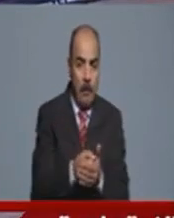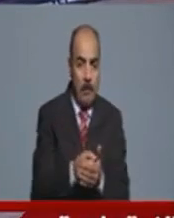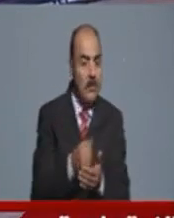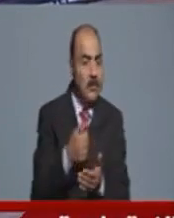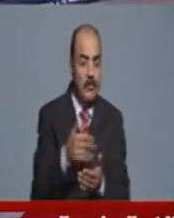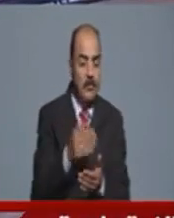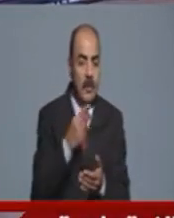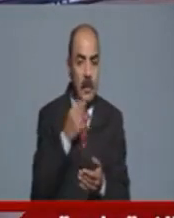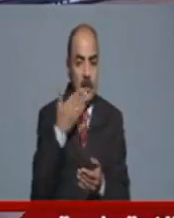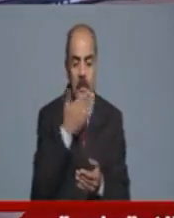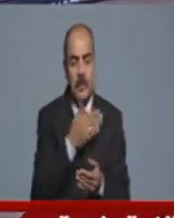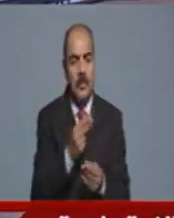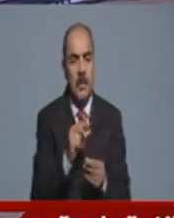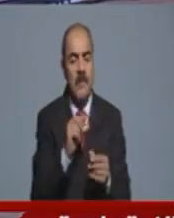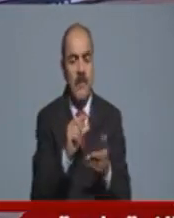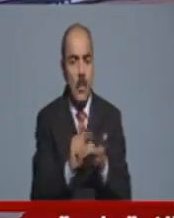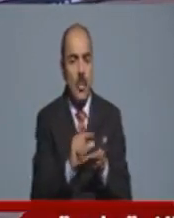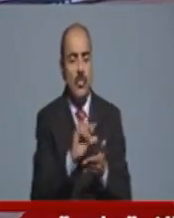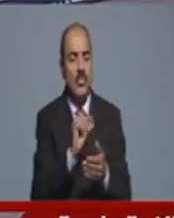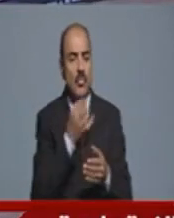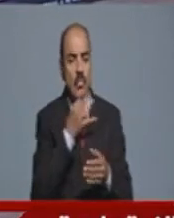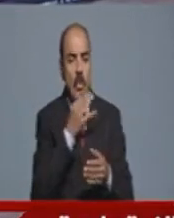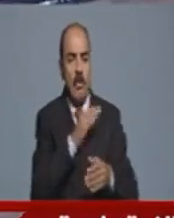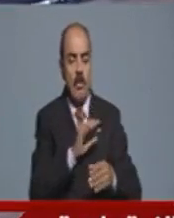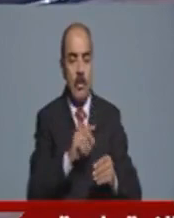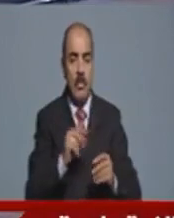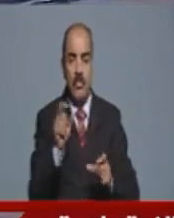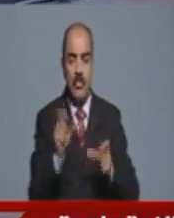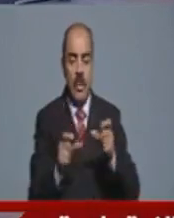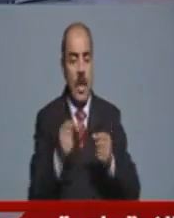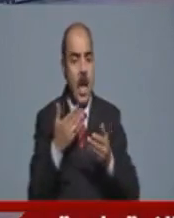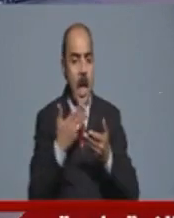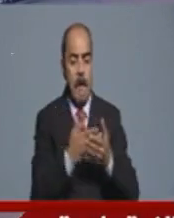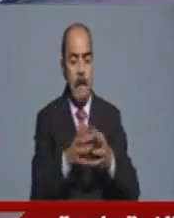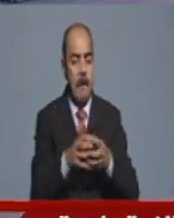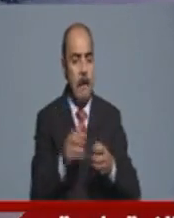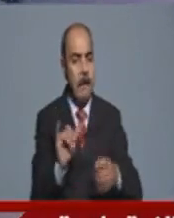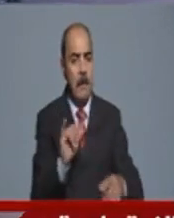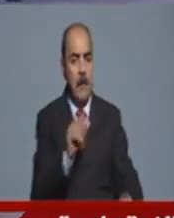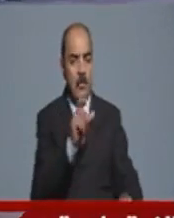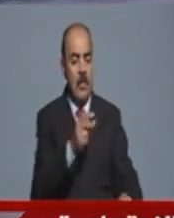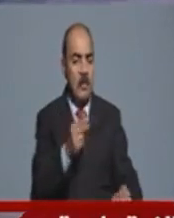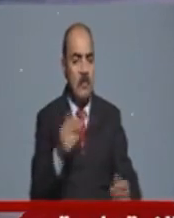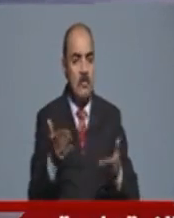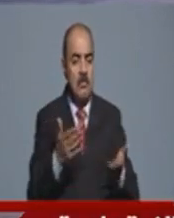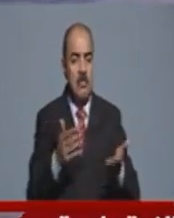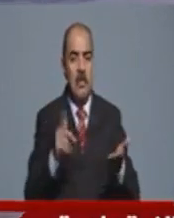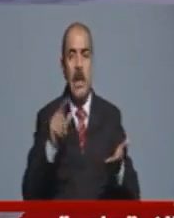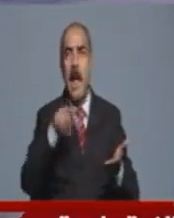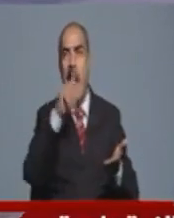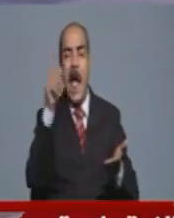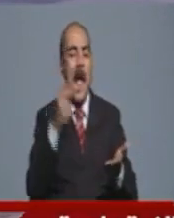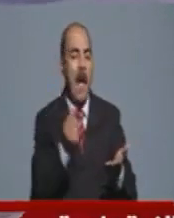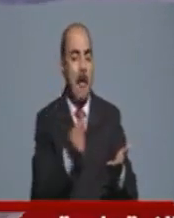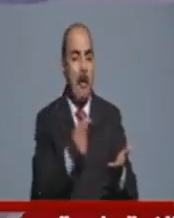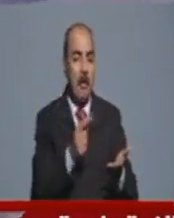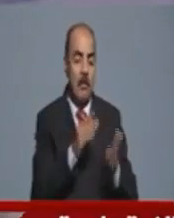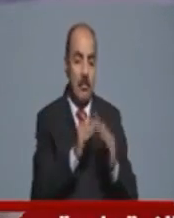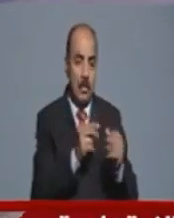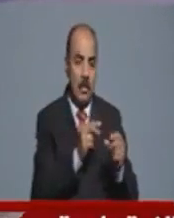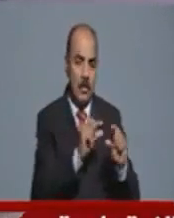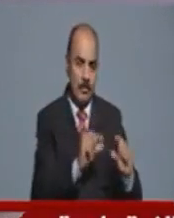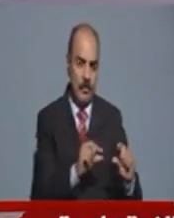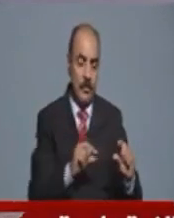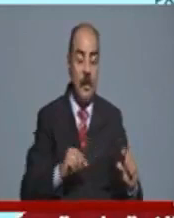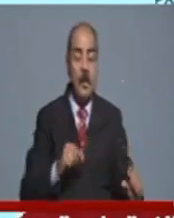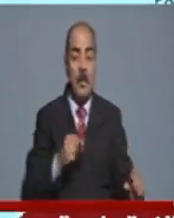تصنيفها كده بتتحسب على حسب دخل الفرد او نصيب الفرد في الدخل العام للدوله او ايراد الدوله.